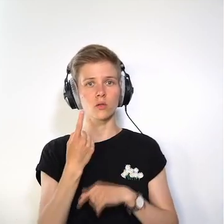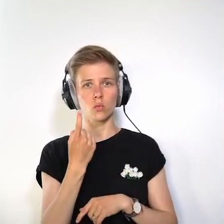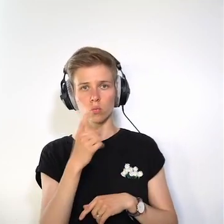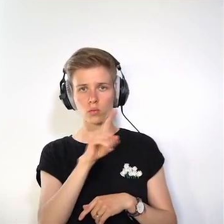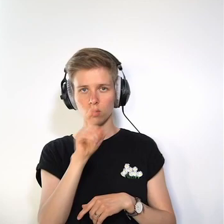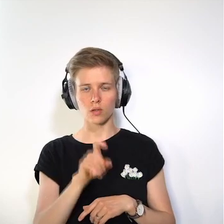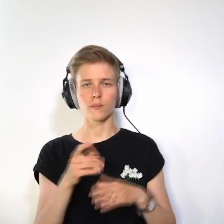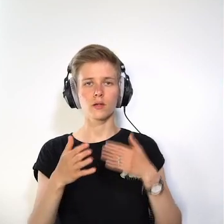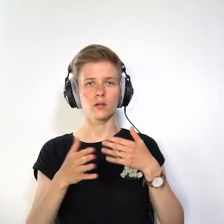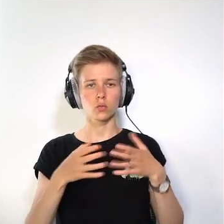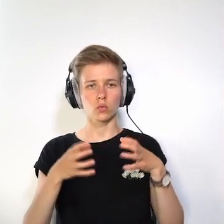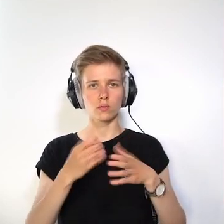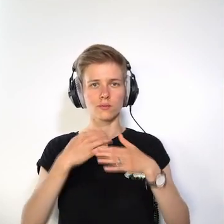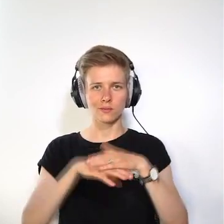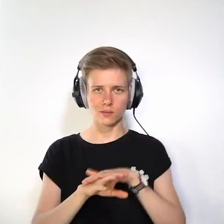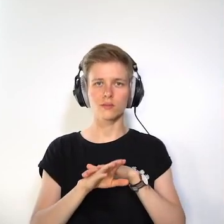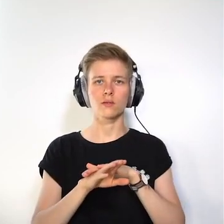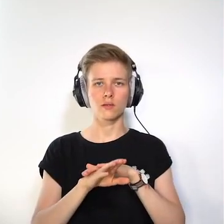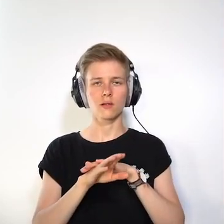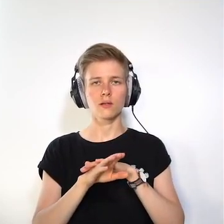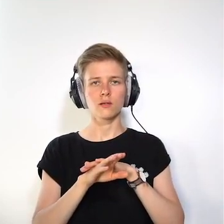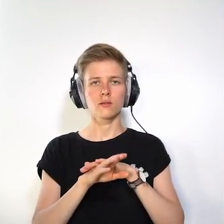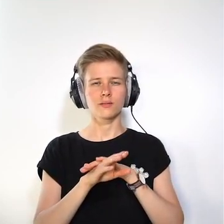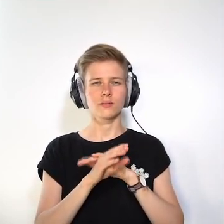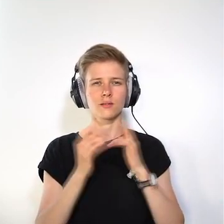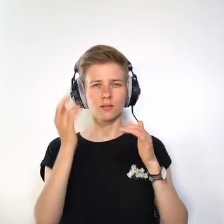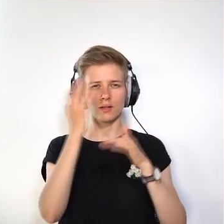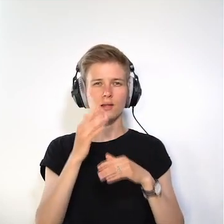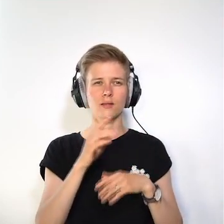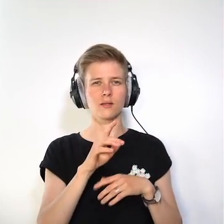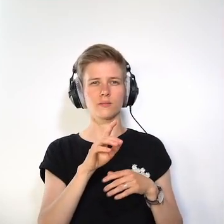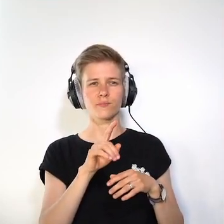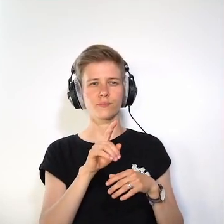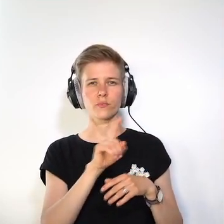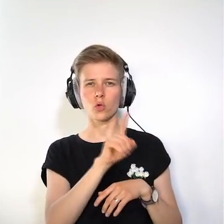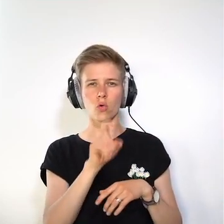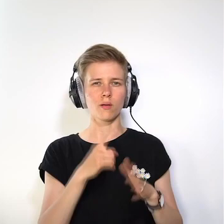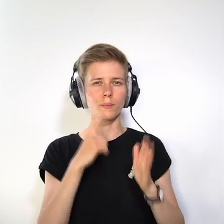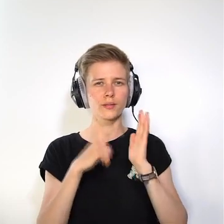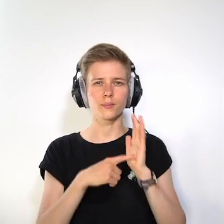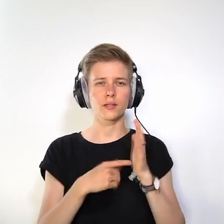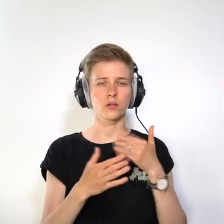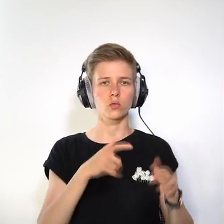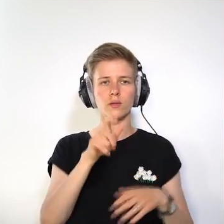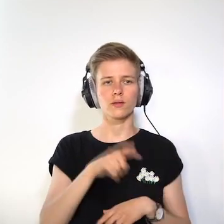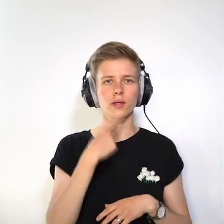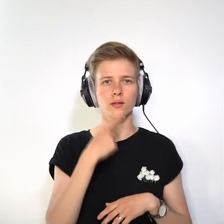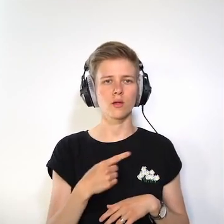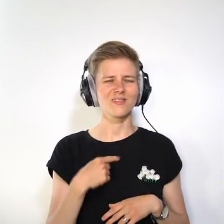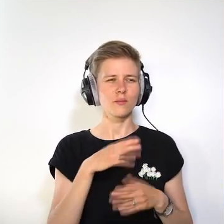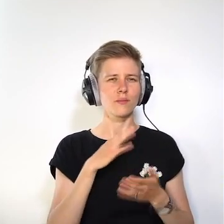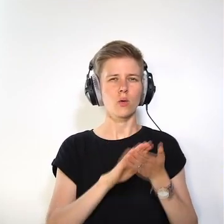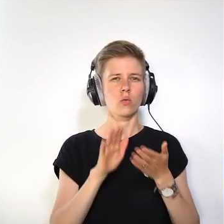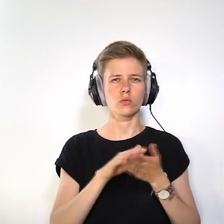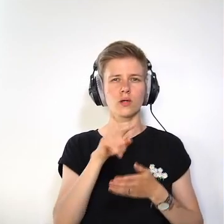työyhteisön sisällä tämä asia koettiin sillä tavalla ongelmalliseksi, että esimerkiksi joku työntekijä saattoi sanoa sillä tavalla, että mä en uskalla tätä